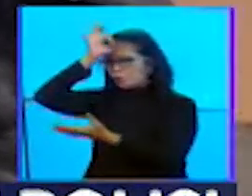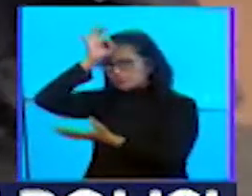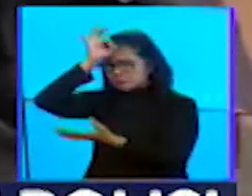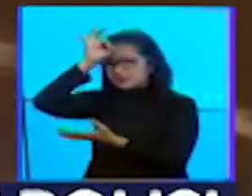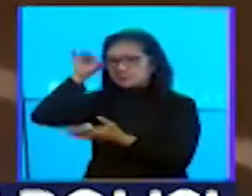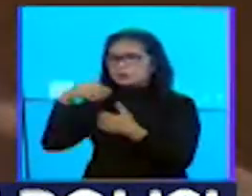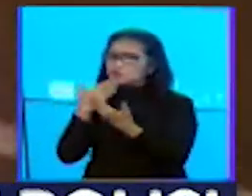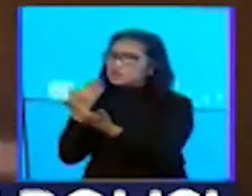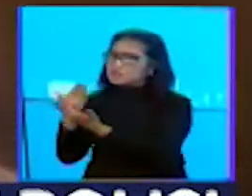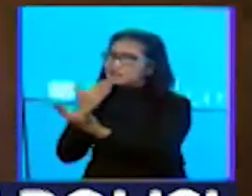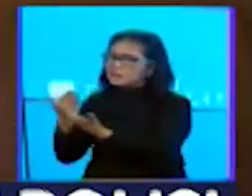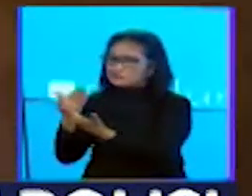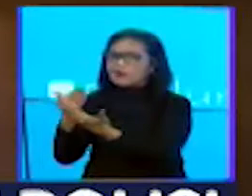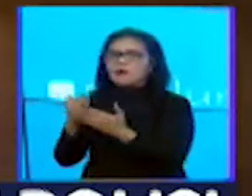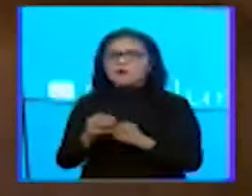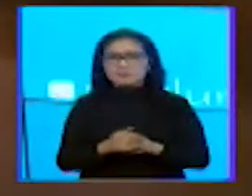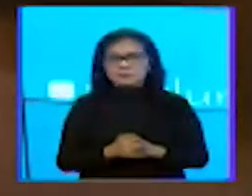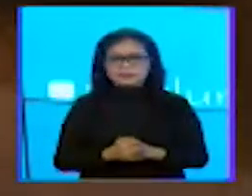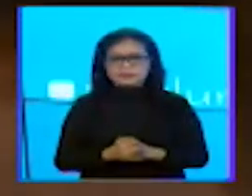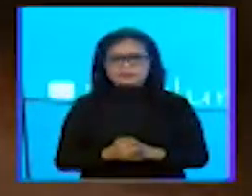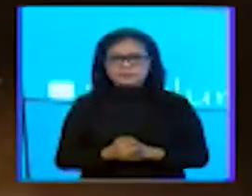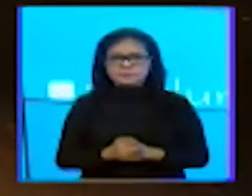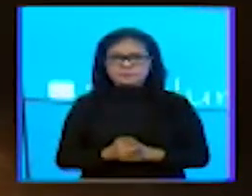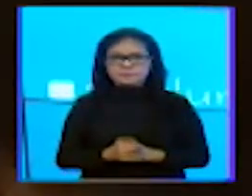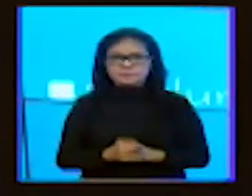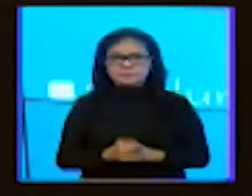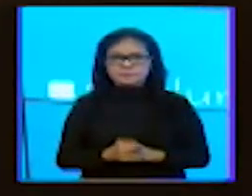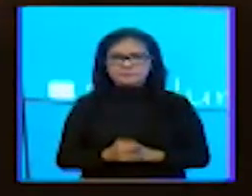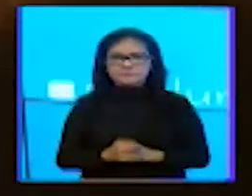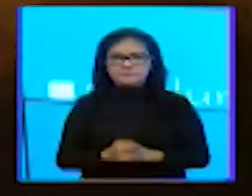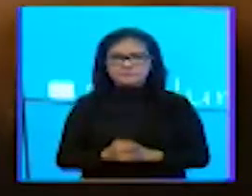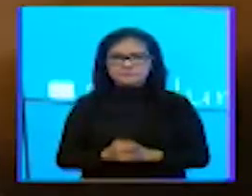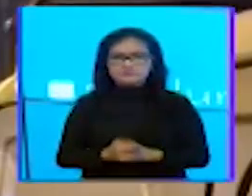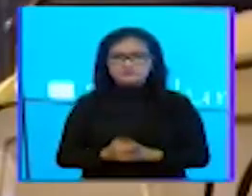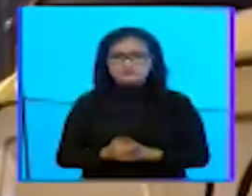pemeriksaan. Di Jakarta, Rio Manik melaporkan.